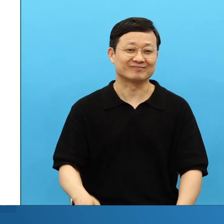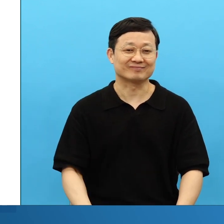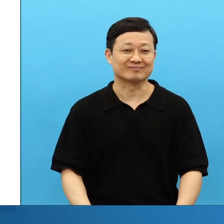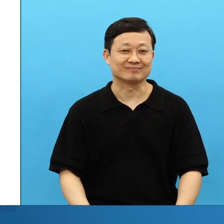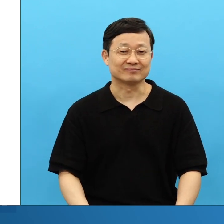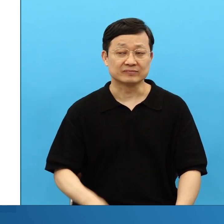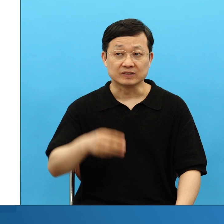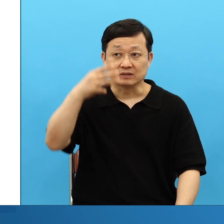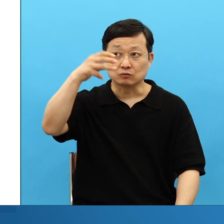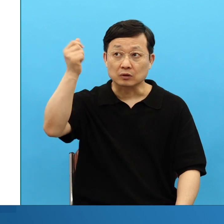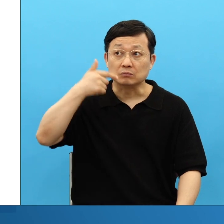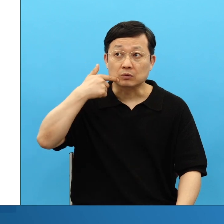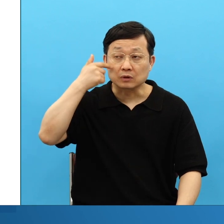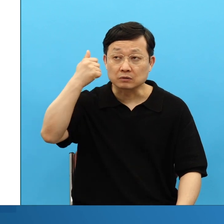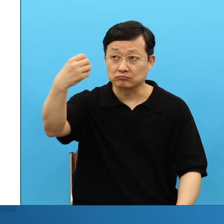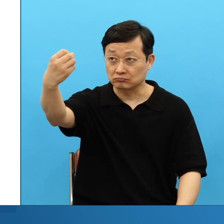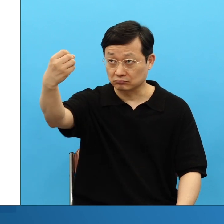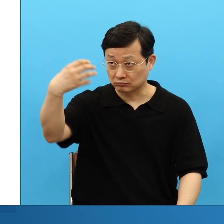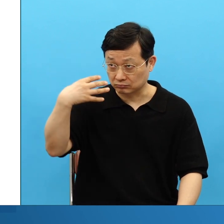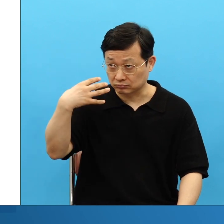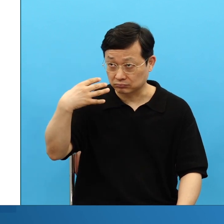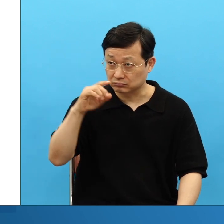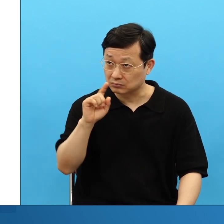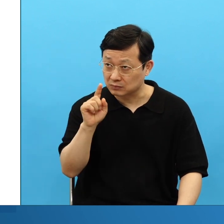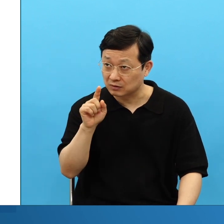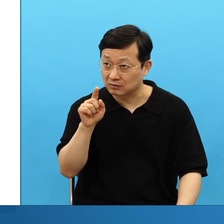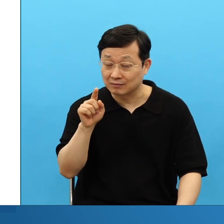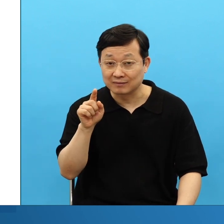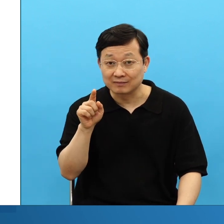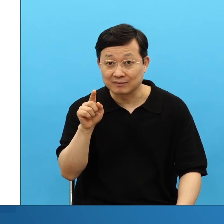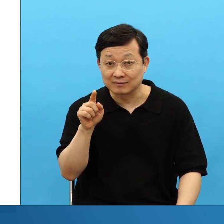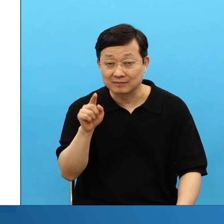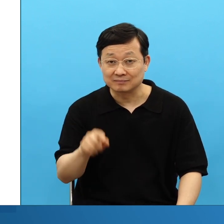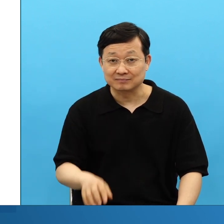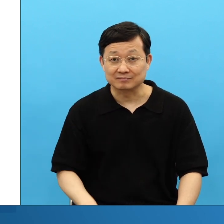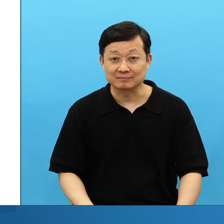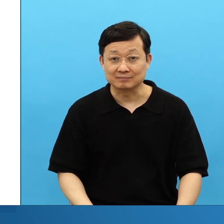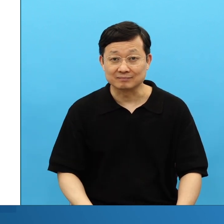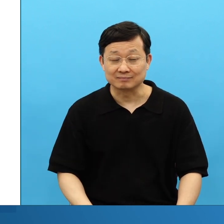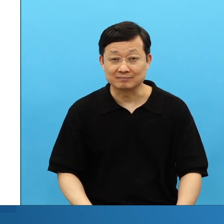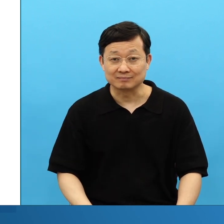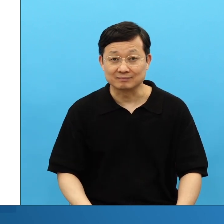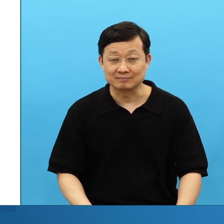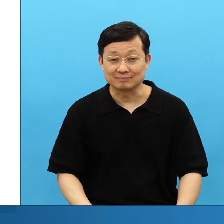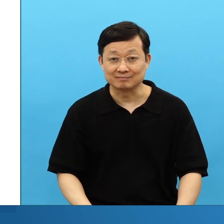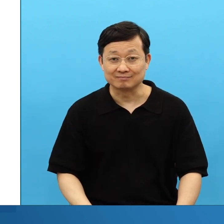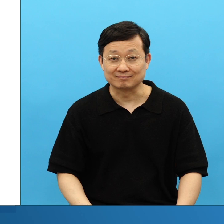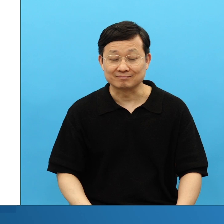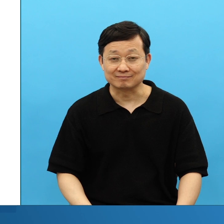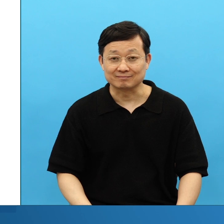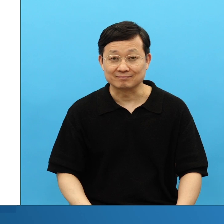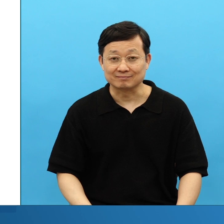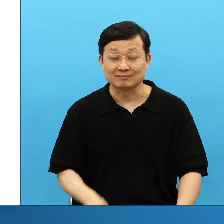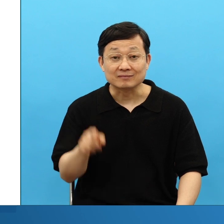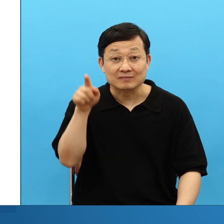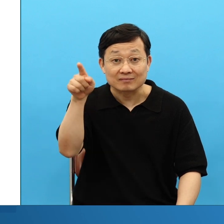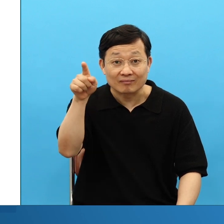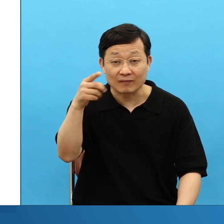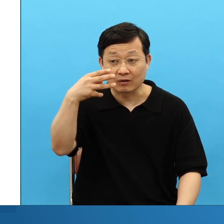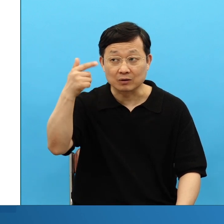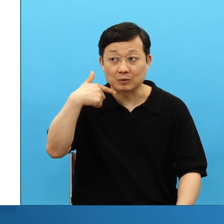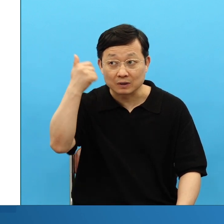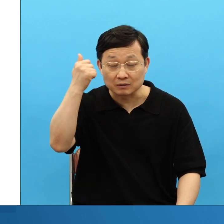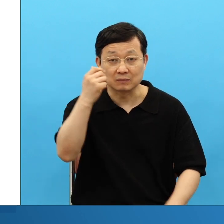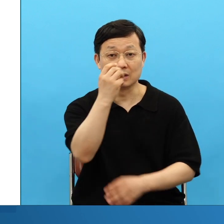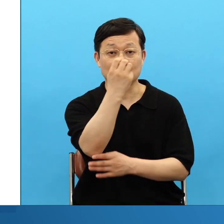유 목사님이 이제 당신께서는 그 당시에 이제 신문을 보고 TV를 보면서도 기도를 하신다 하더라고요.